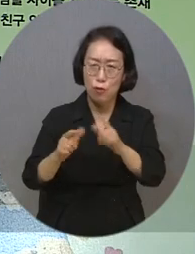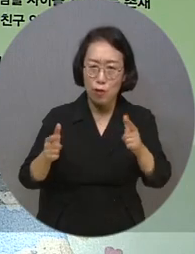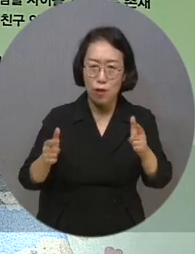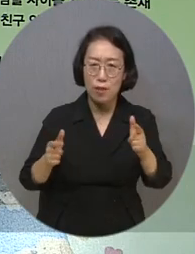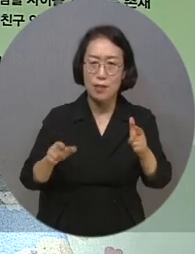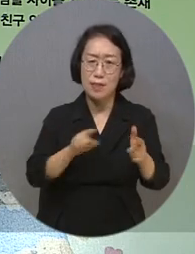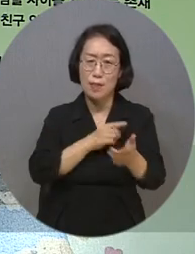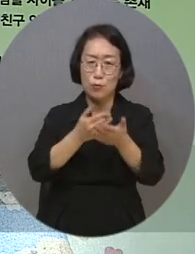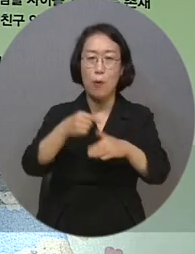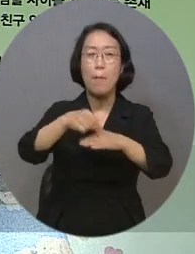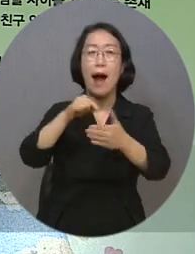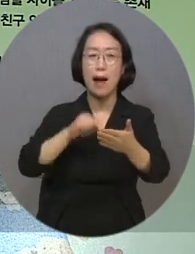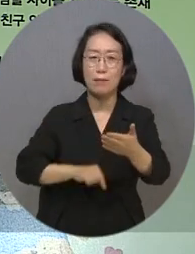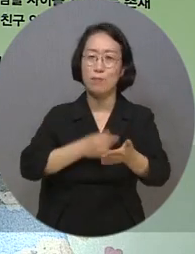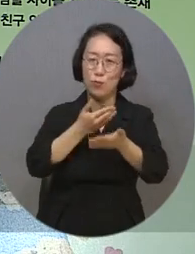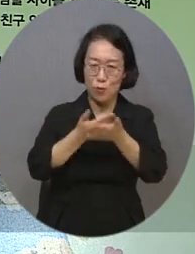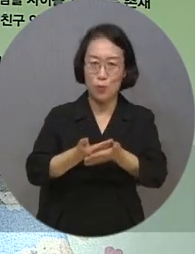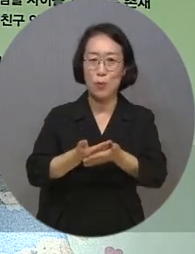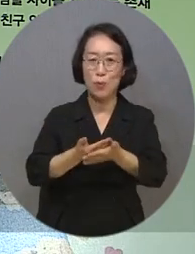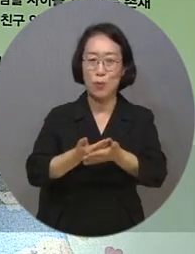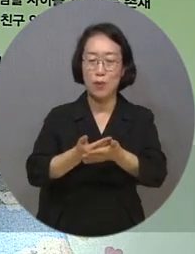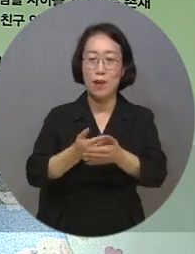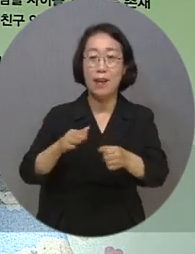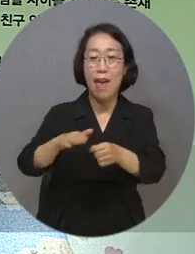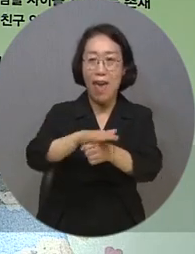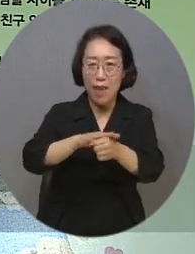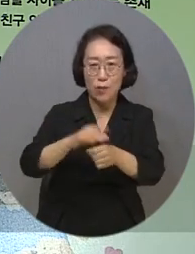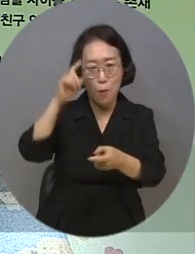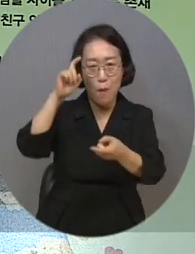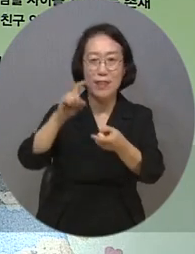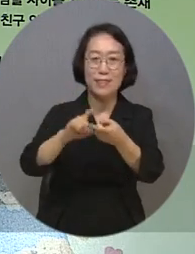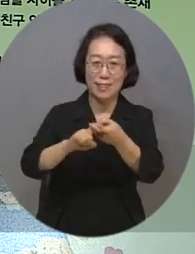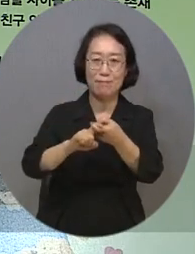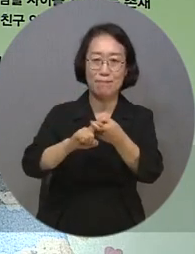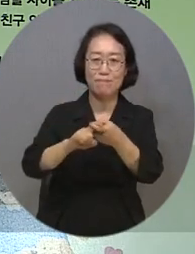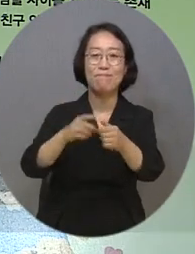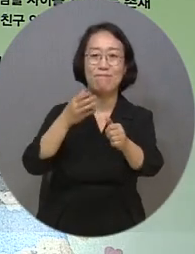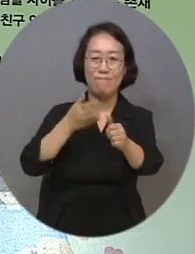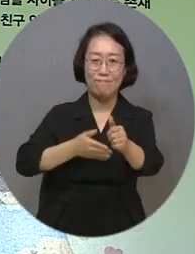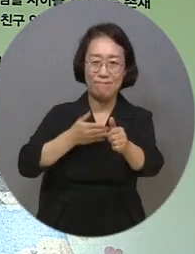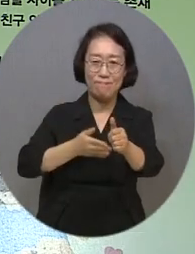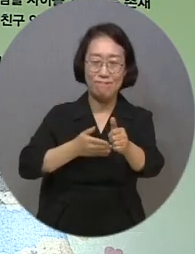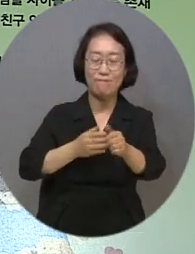먼저면 따라오는 것 같아요. 마음을 애정을 가지고 관심을 가져주셨으면 좋겠습니다.